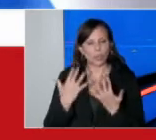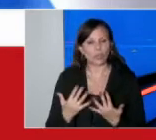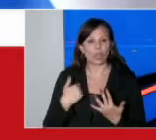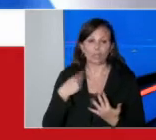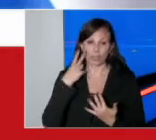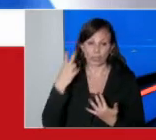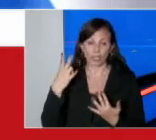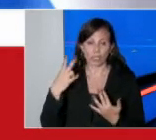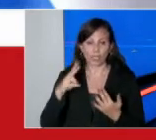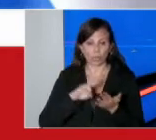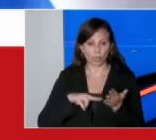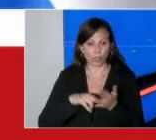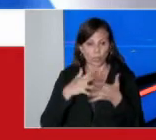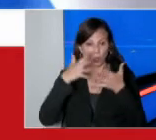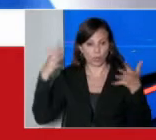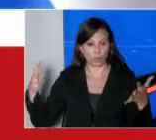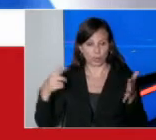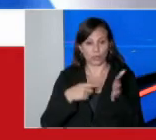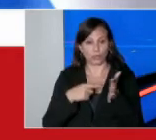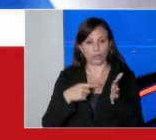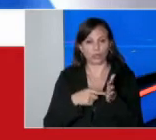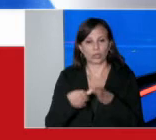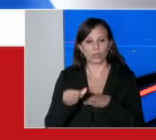במחילה, ואני אומר שכדי שהממשלה